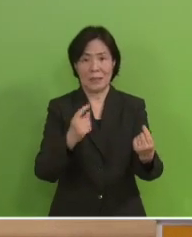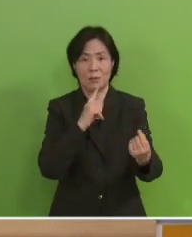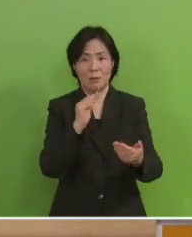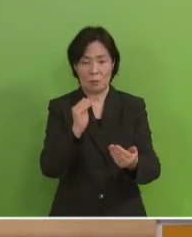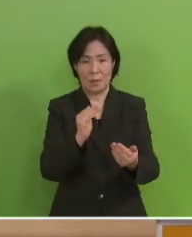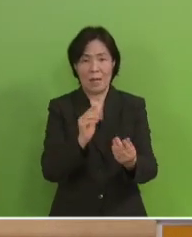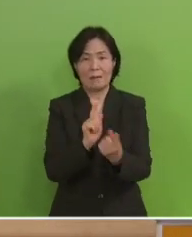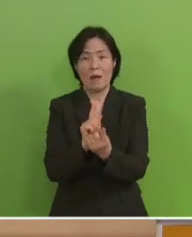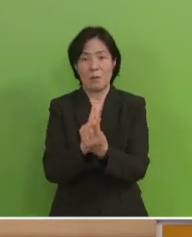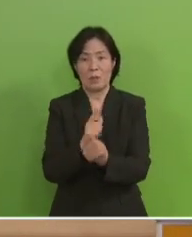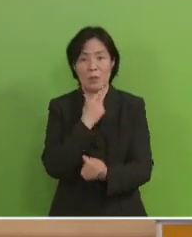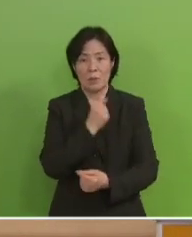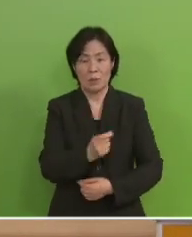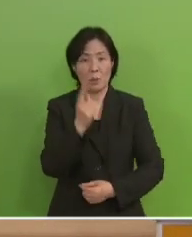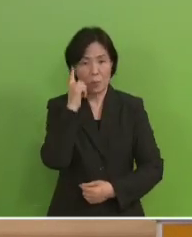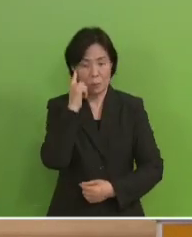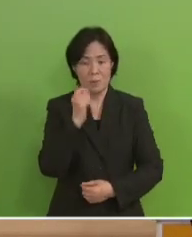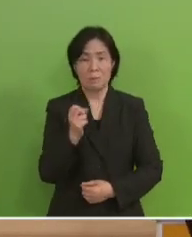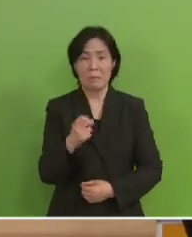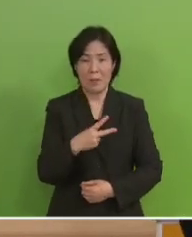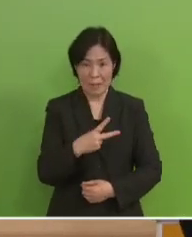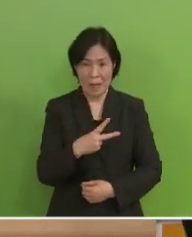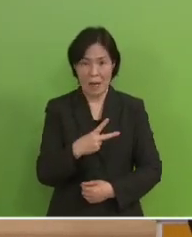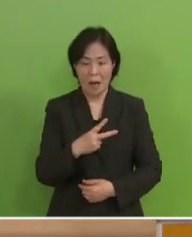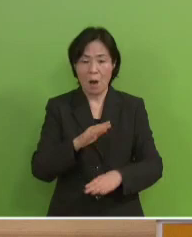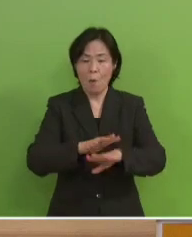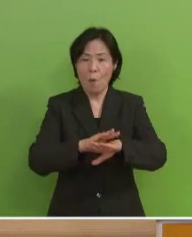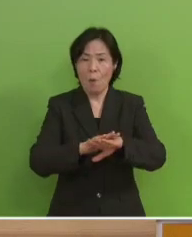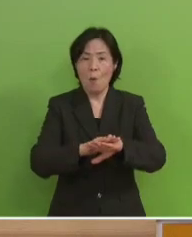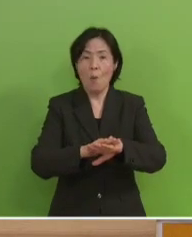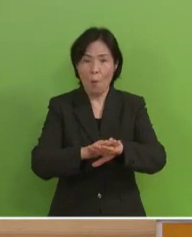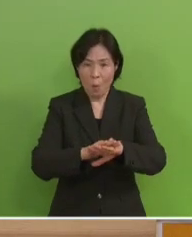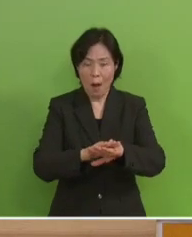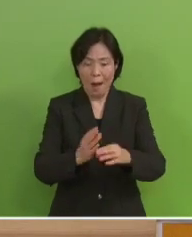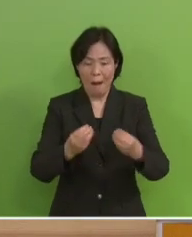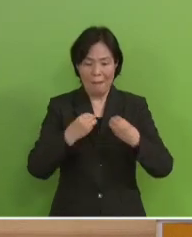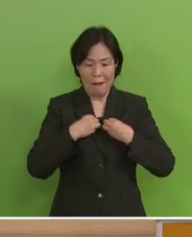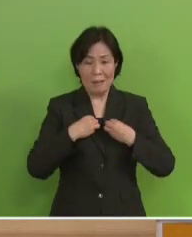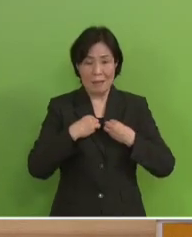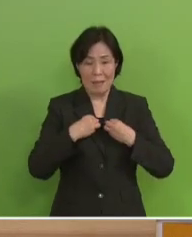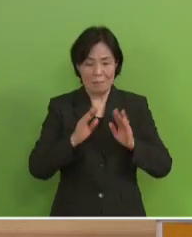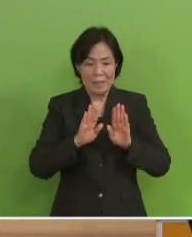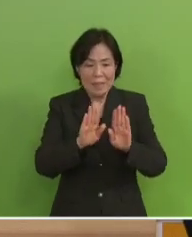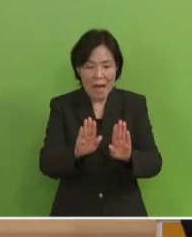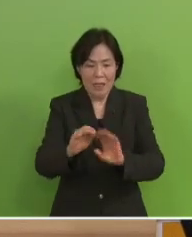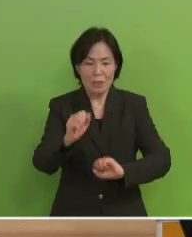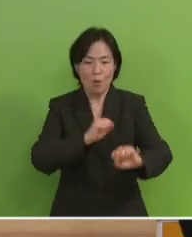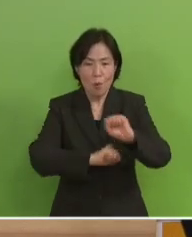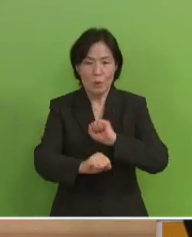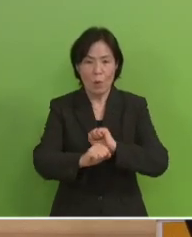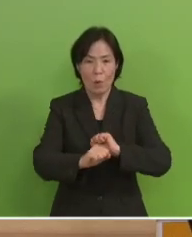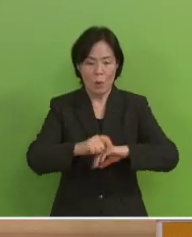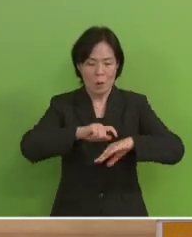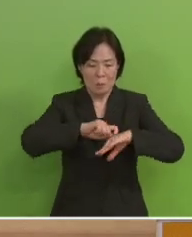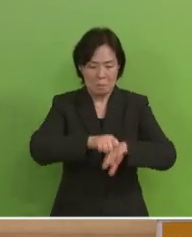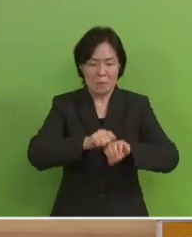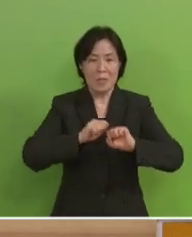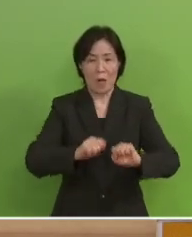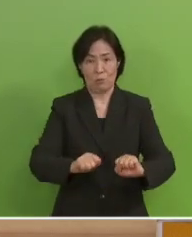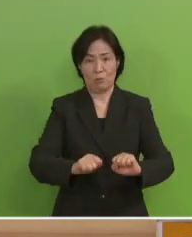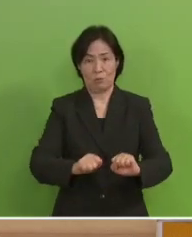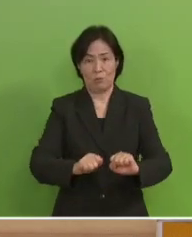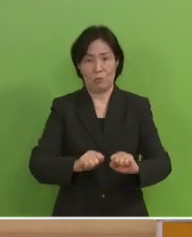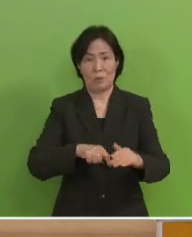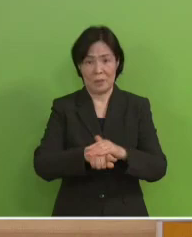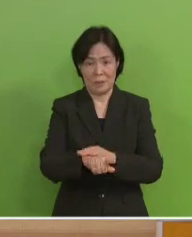対象をしていただくということそしてその対処方法は感染回避行動この徹底にあると現在の